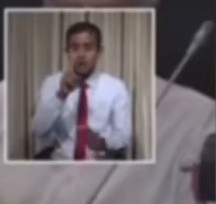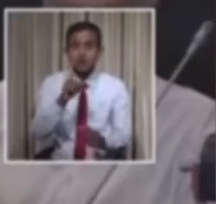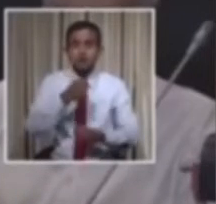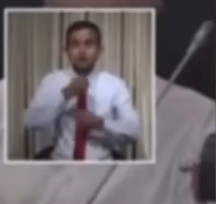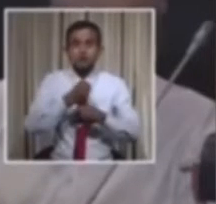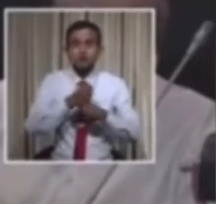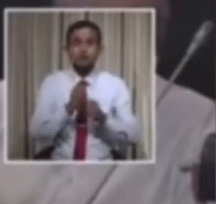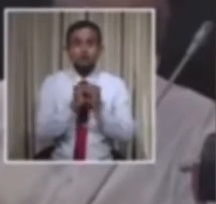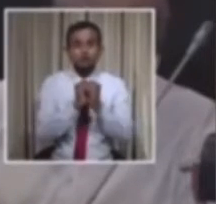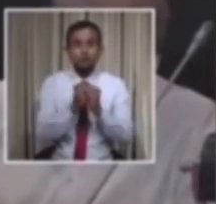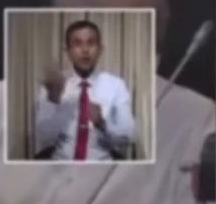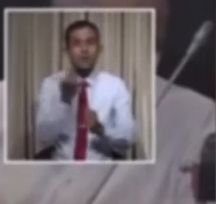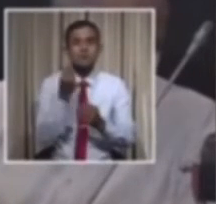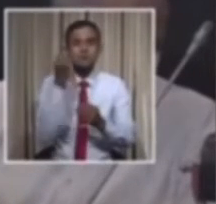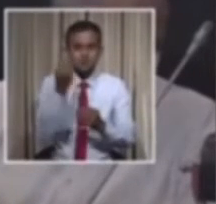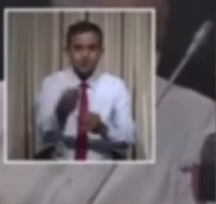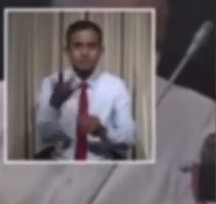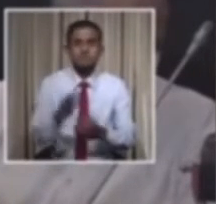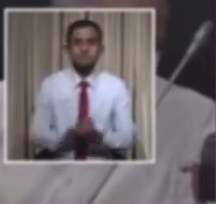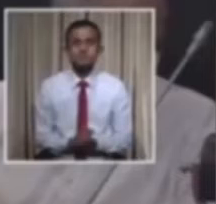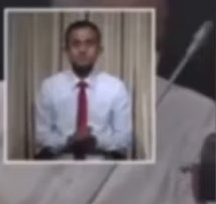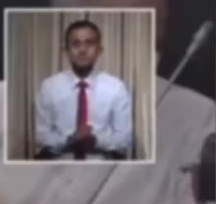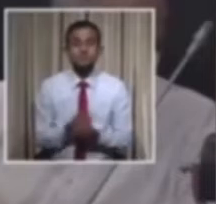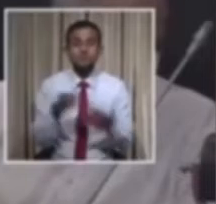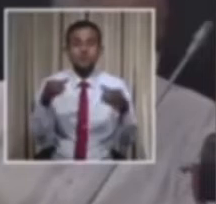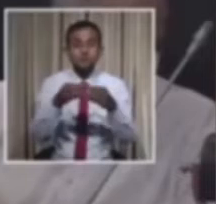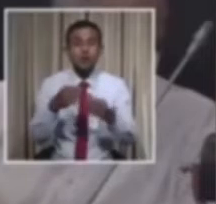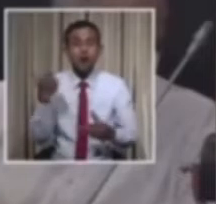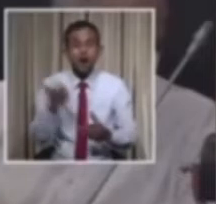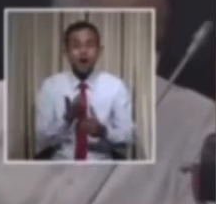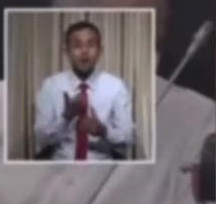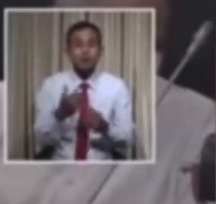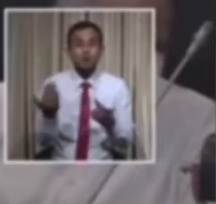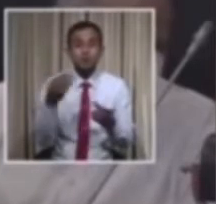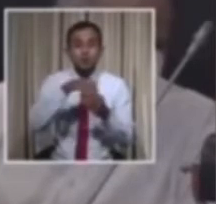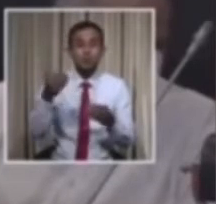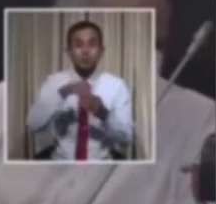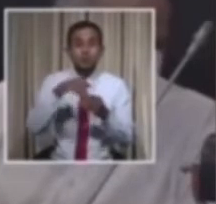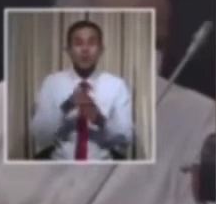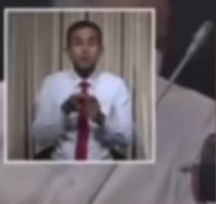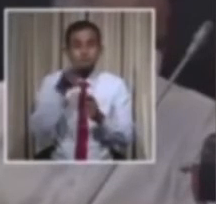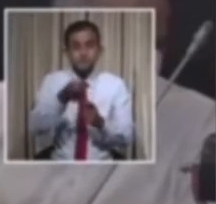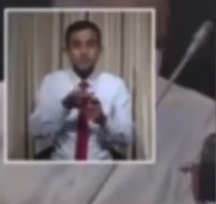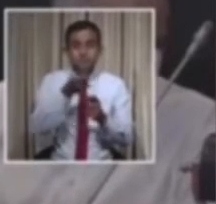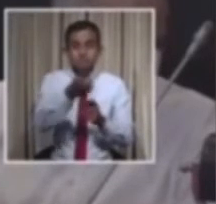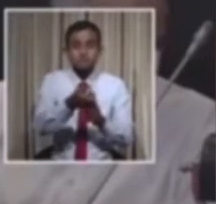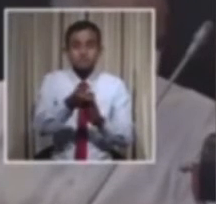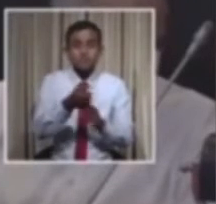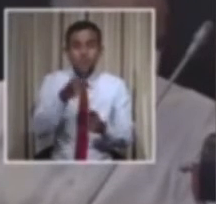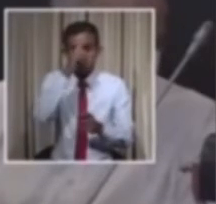என நம்புகின்றோம். வரையறுக்கப்பட்ட அரசு நிதியை கொண்டிருந்த போதிலும் சுபீட்சத்தின் நோக்கு கொள்கையை